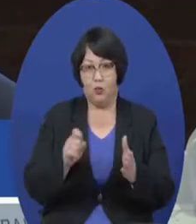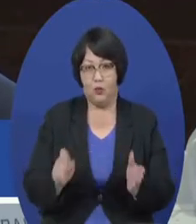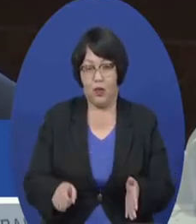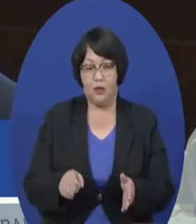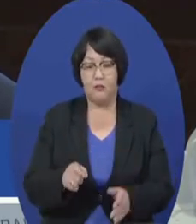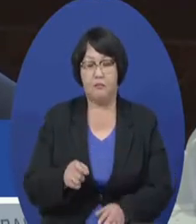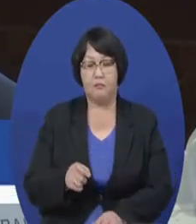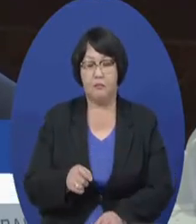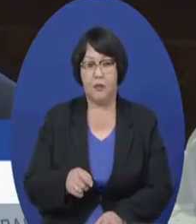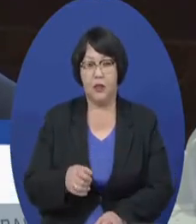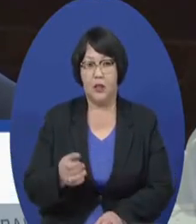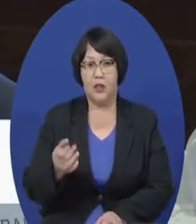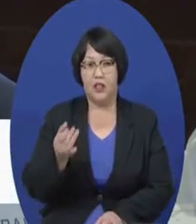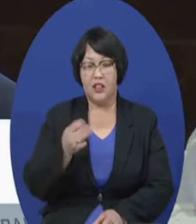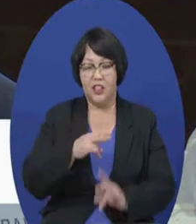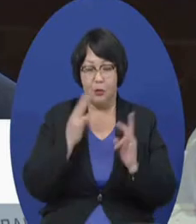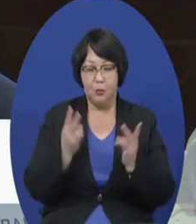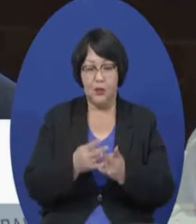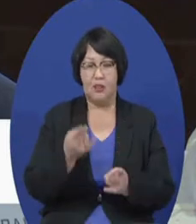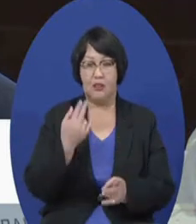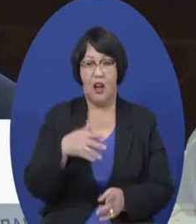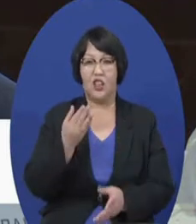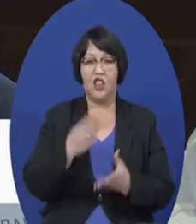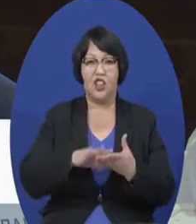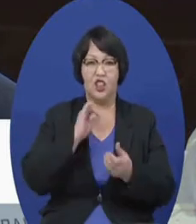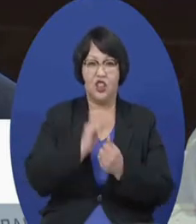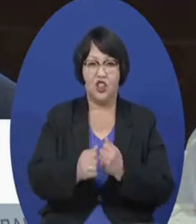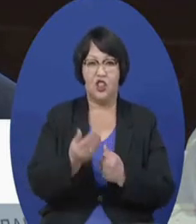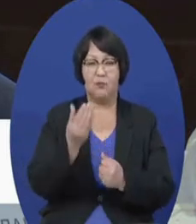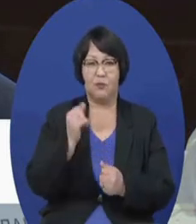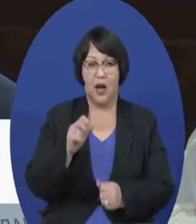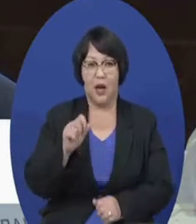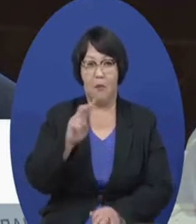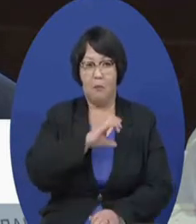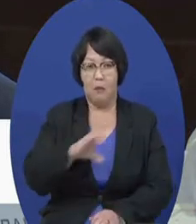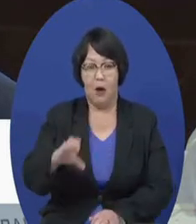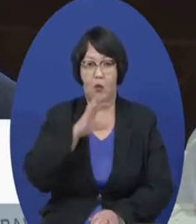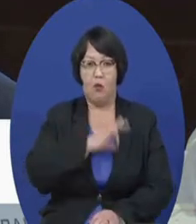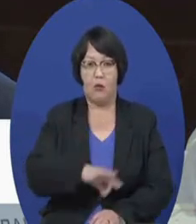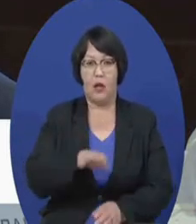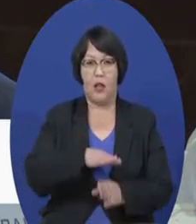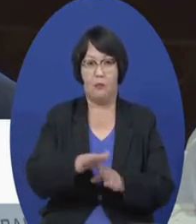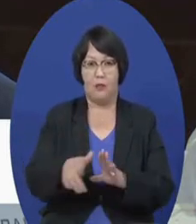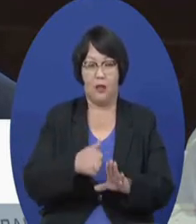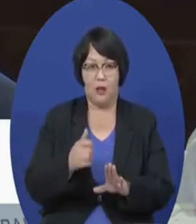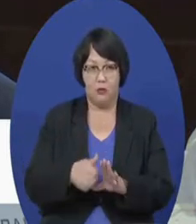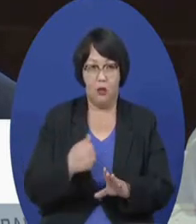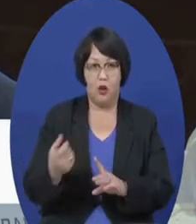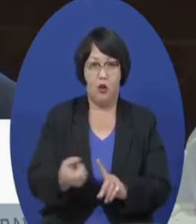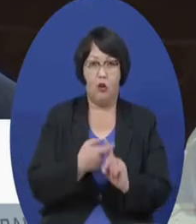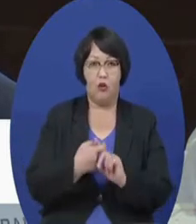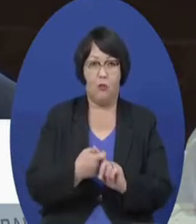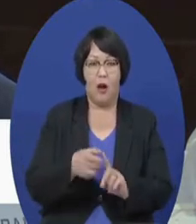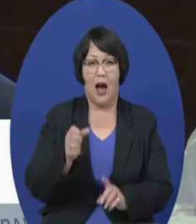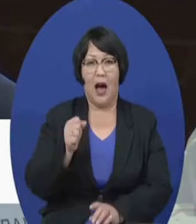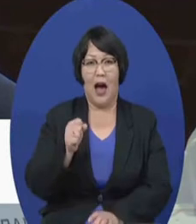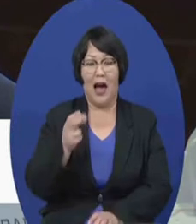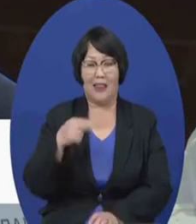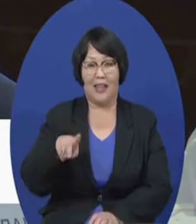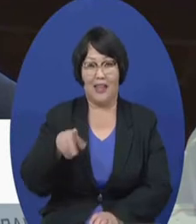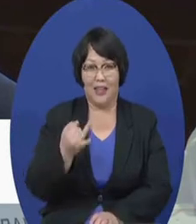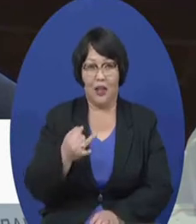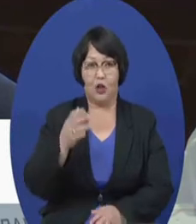ийм хэмжээний одоо нийгмийн дадлын шимтгэл болон аж ахуйн нөхцөлийн орлогын алдан татвар мөн эдгээртэй холбоотой алдан